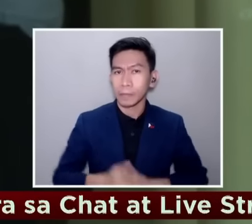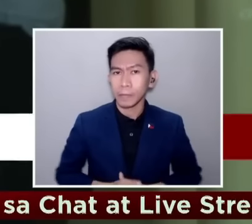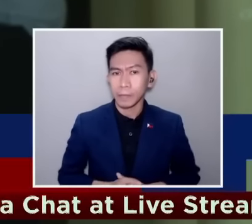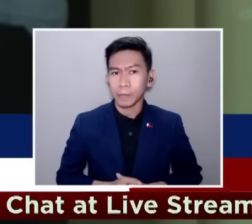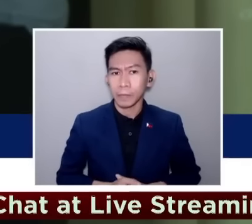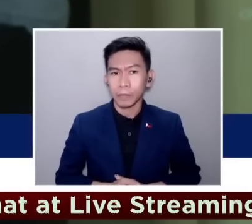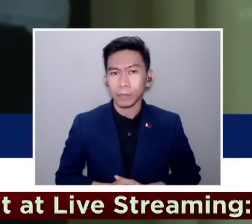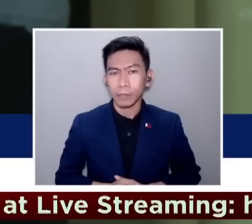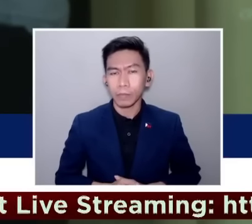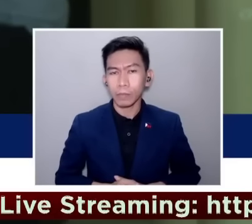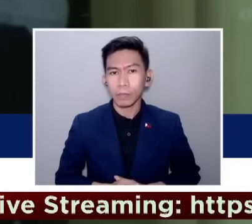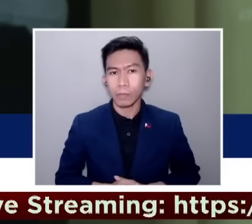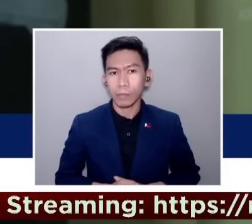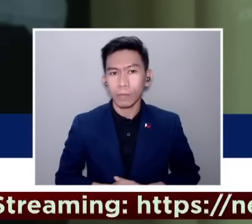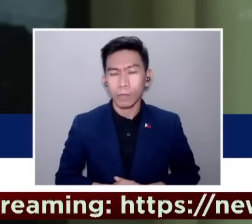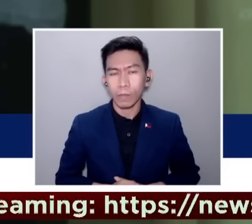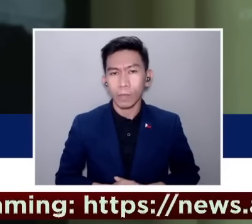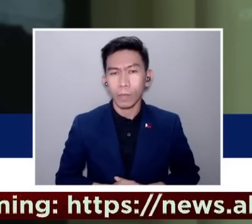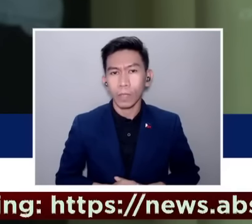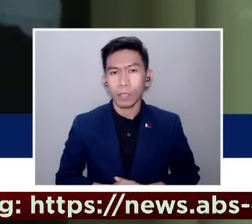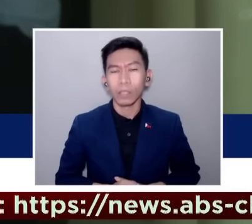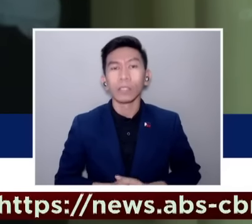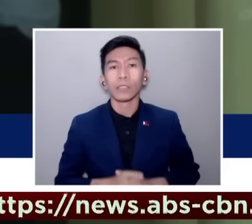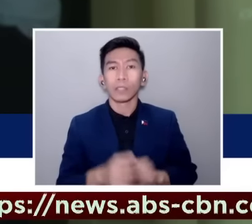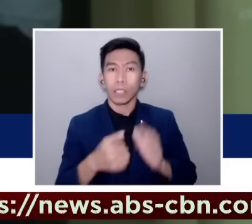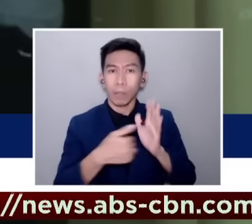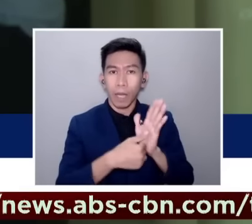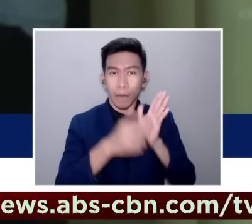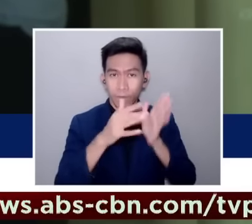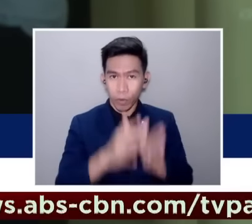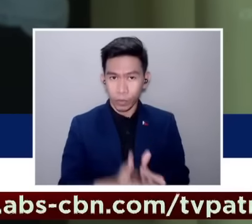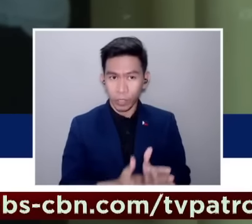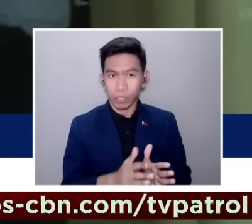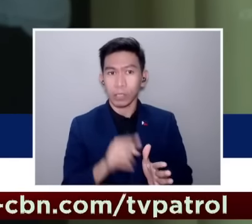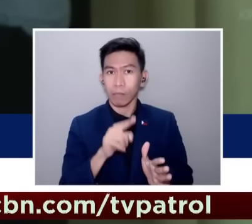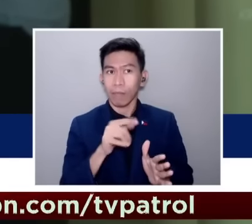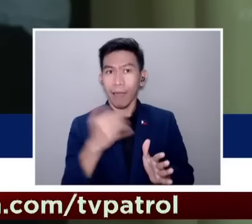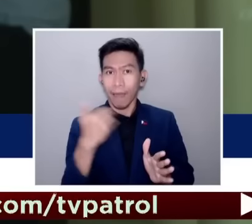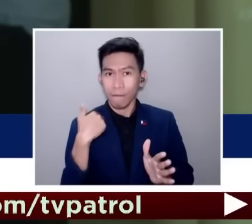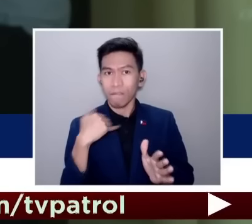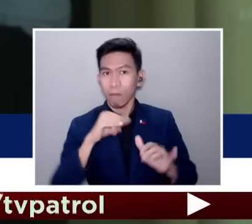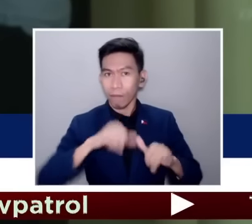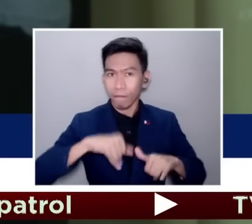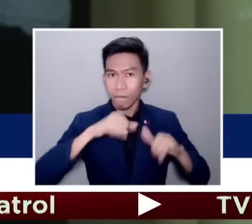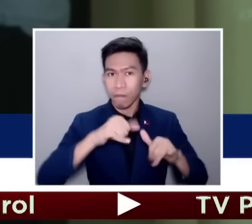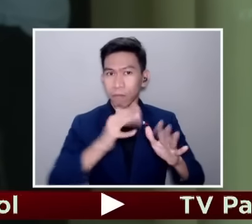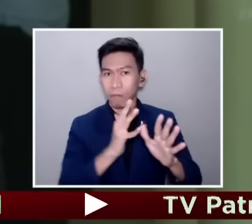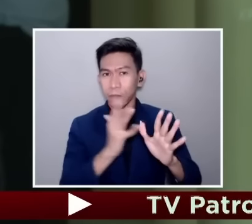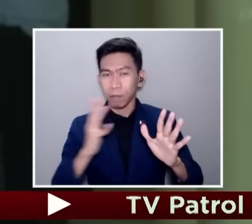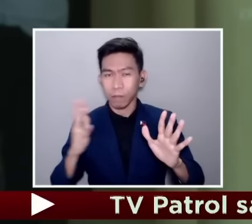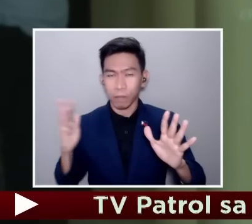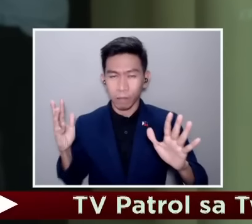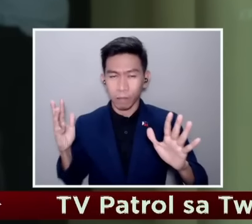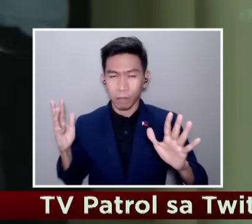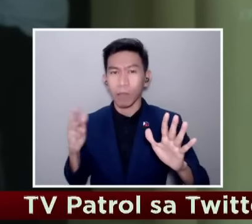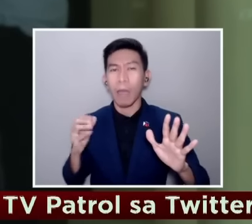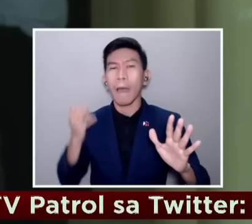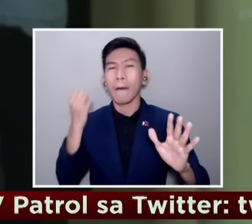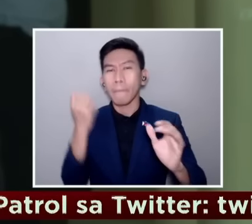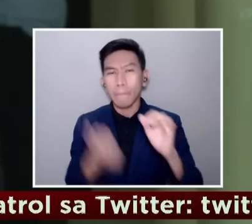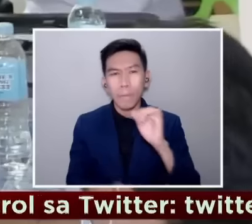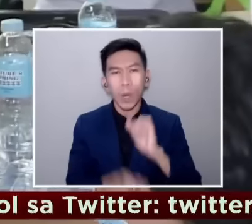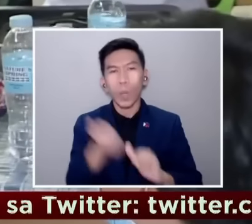Henry, yung mga apektadong botante, ano? Marami daw dyan, sabi ng ating mga electoral board members dito,